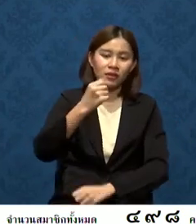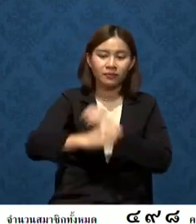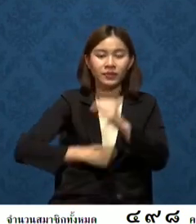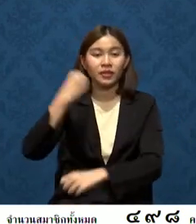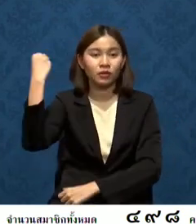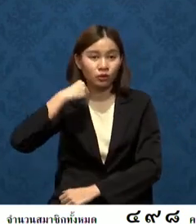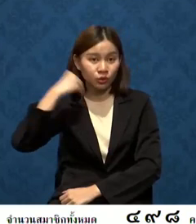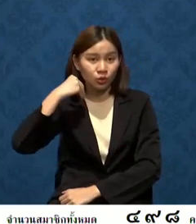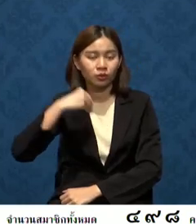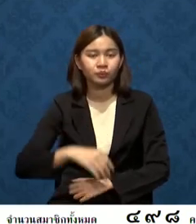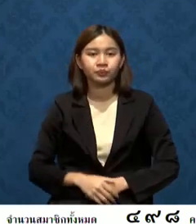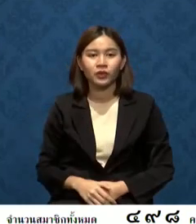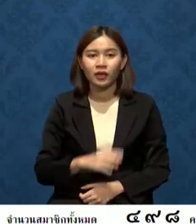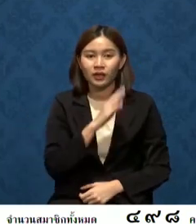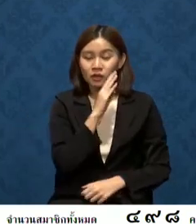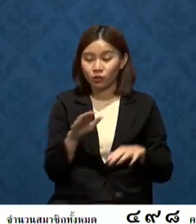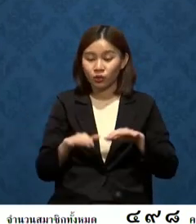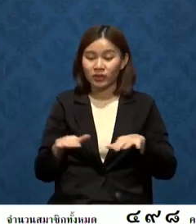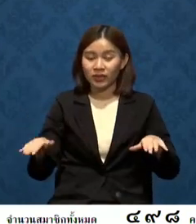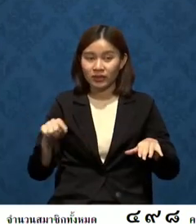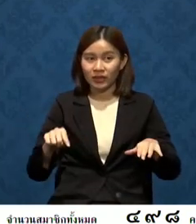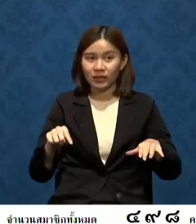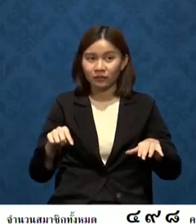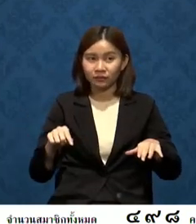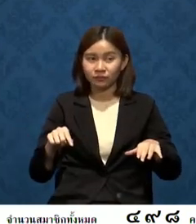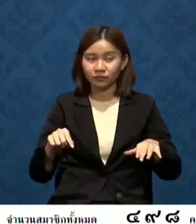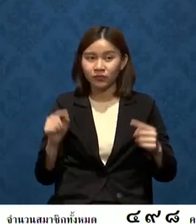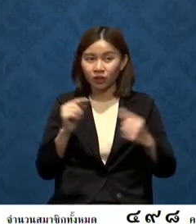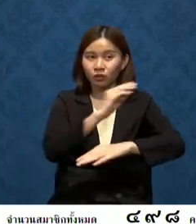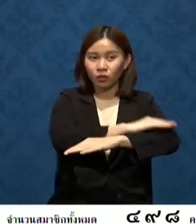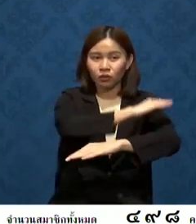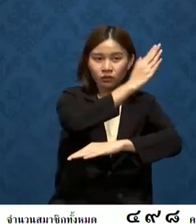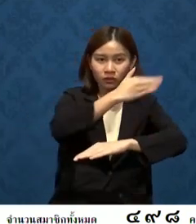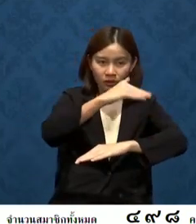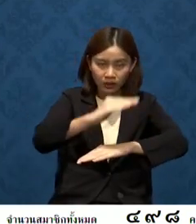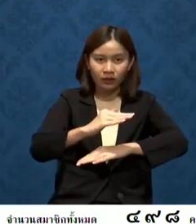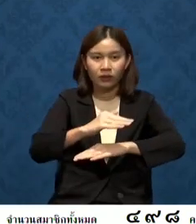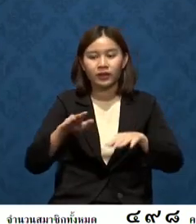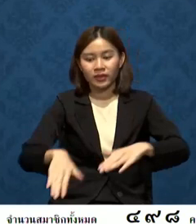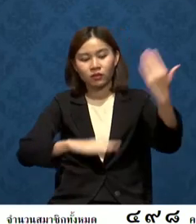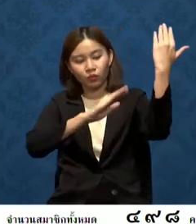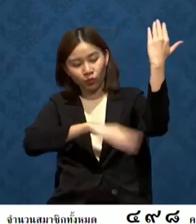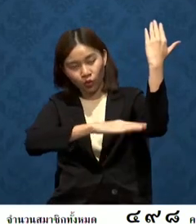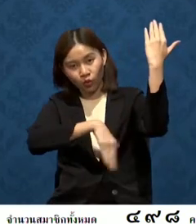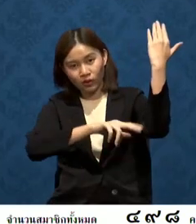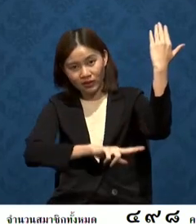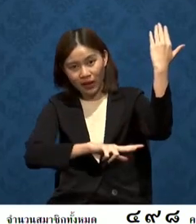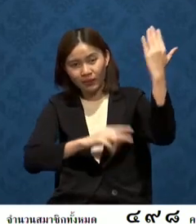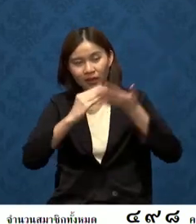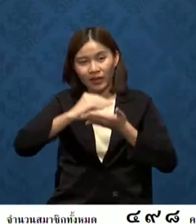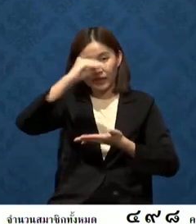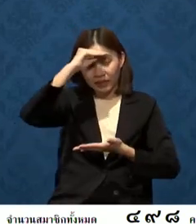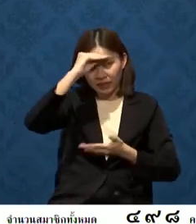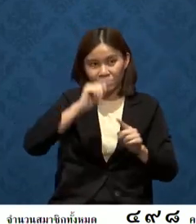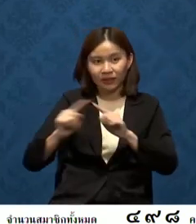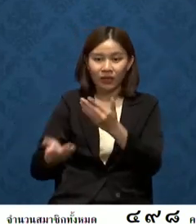ถ้าเด็กโดยเฉพาะเด็กที่ชายขอบหรือเด็กที่3จังหวัดชายแดนภาคใต้ที่เขาต้องเรียนตามอัตลักษณ์